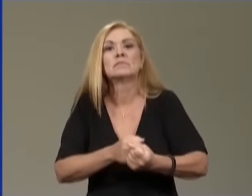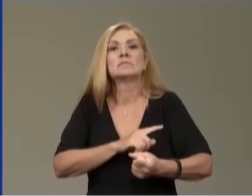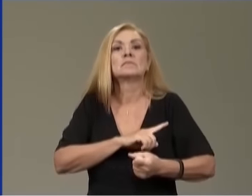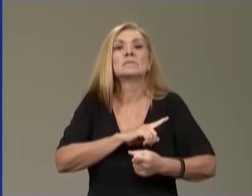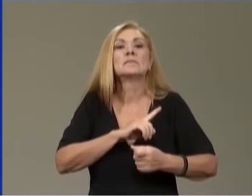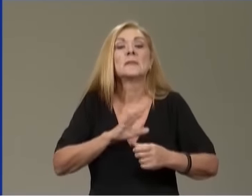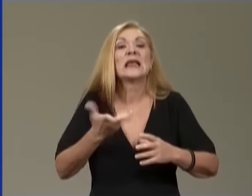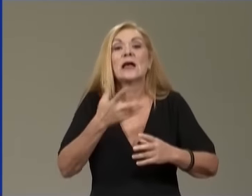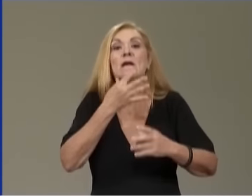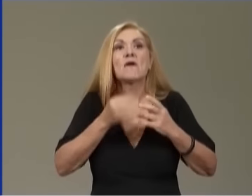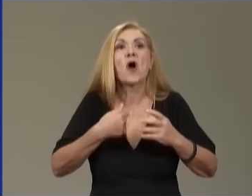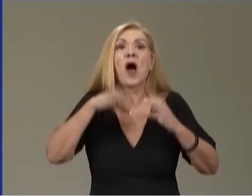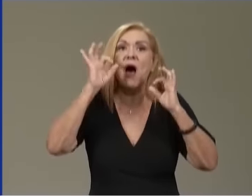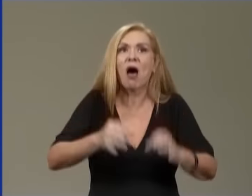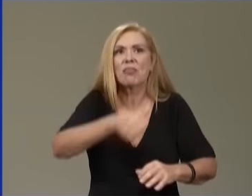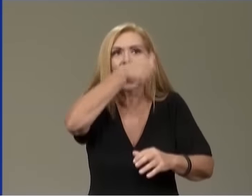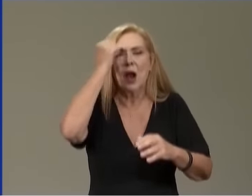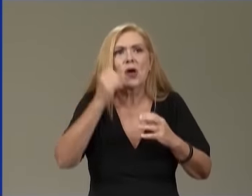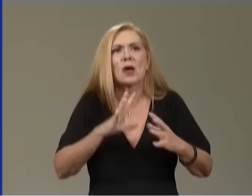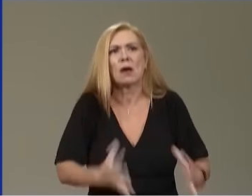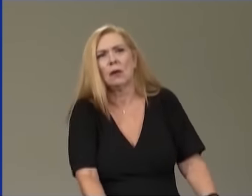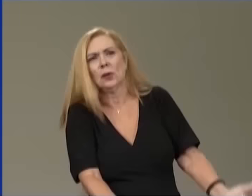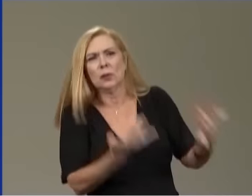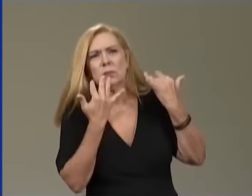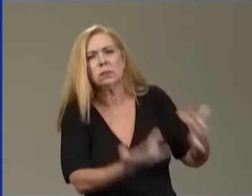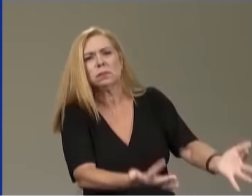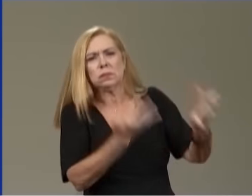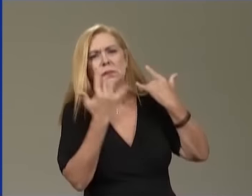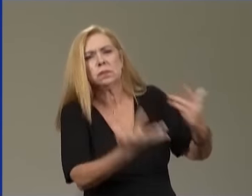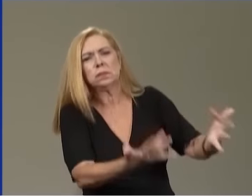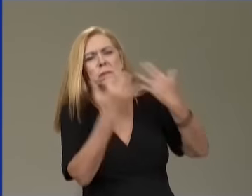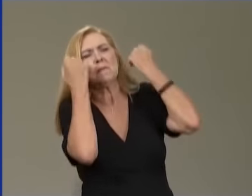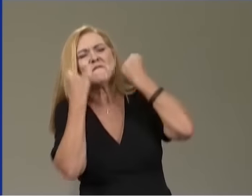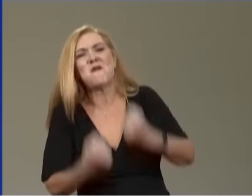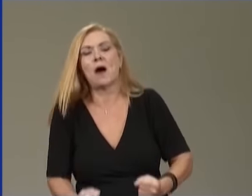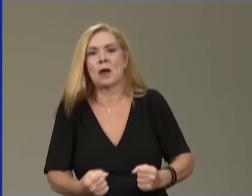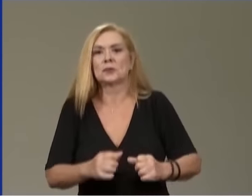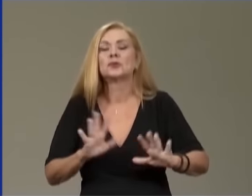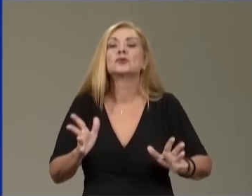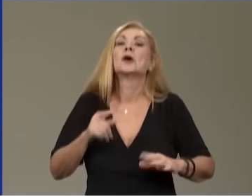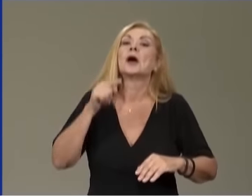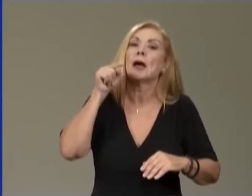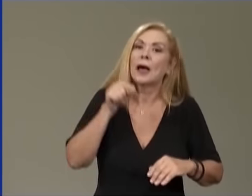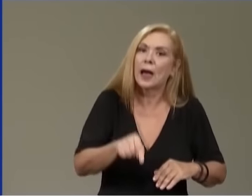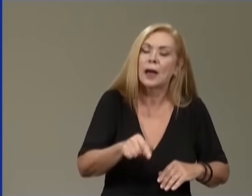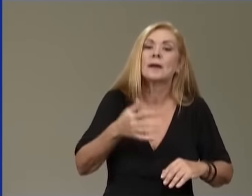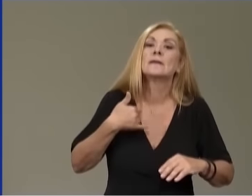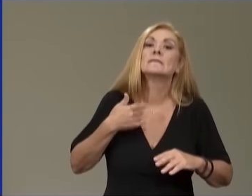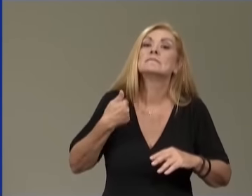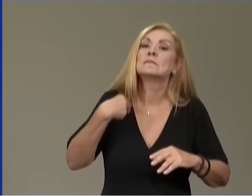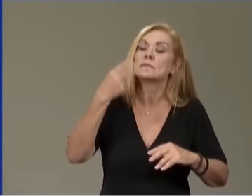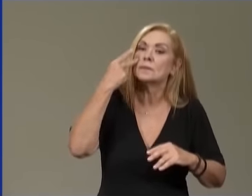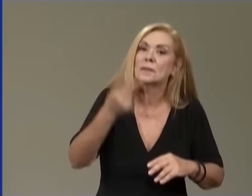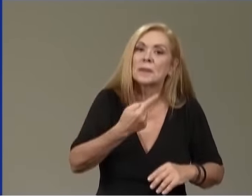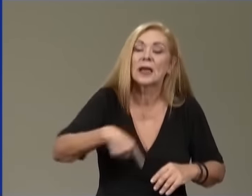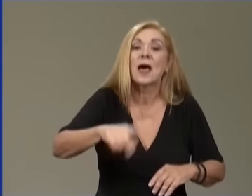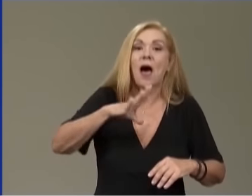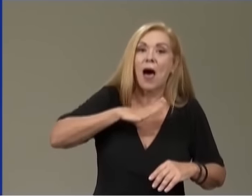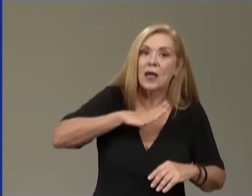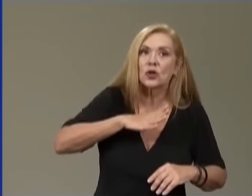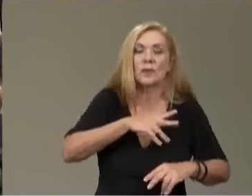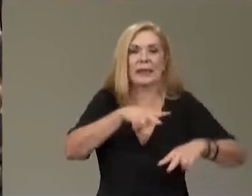που δέχονται κάθε καλοκαίρι. Θα έλεγα ότι είναι μία ακόμα εκδοχή τη συνειδητή συμπόρεση των πολιτών με την